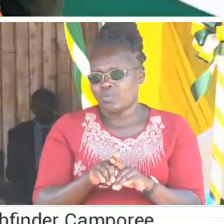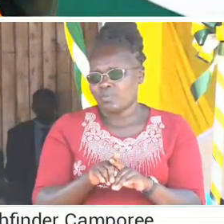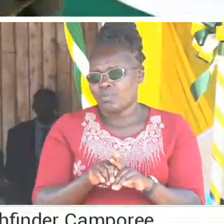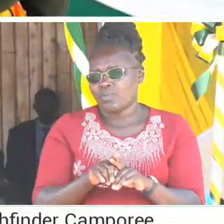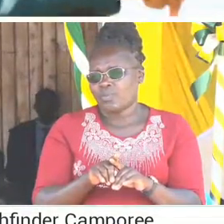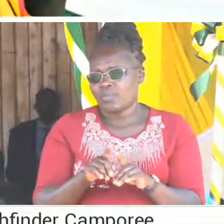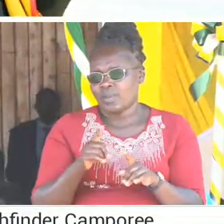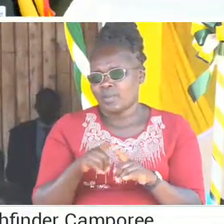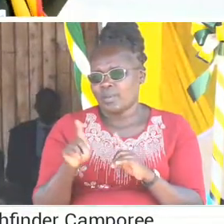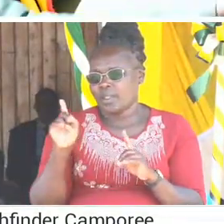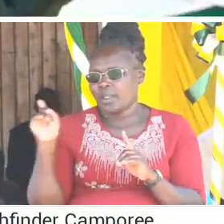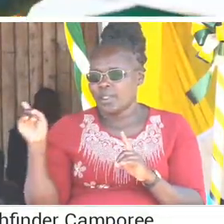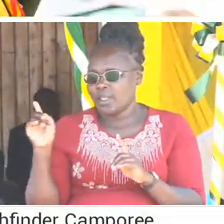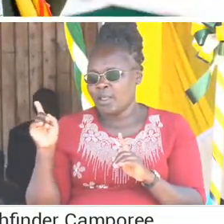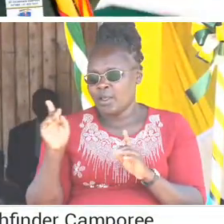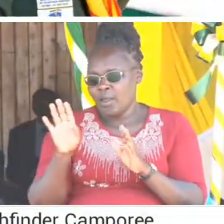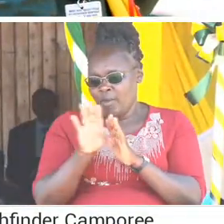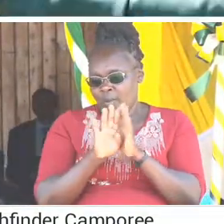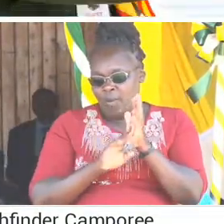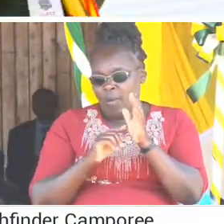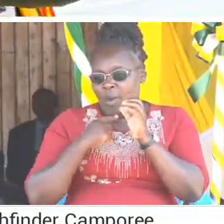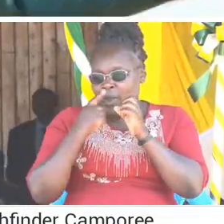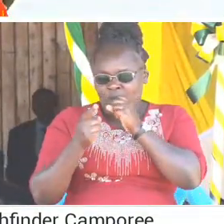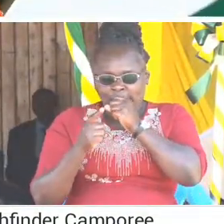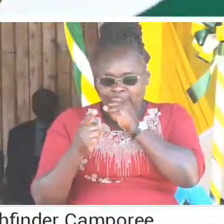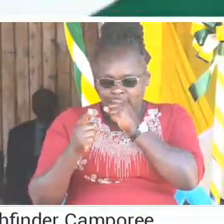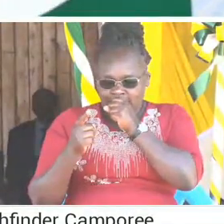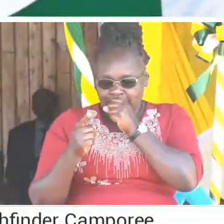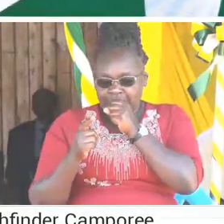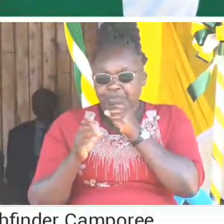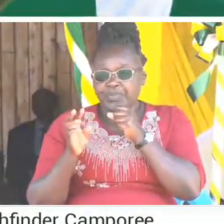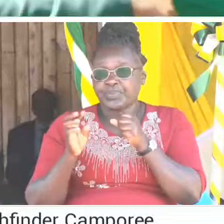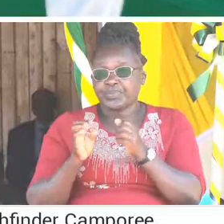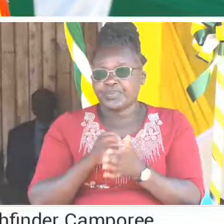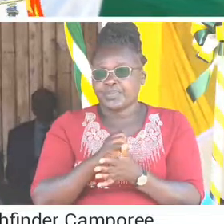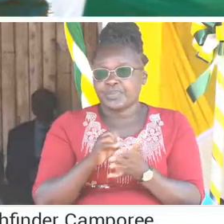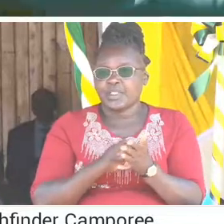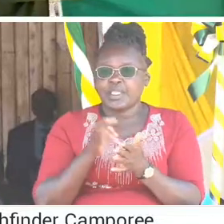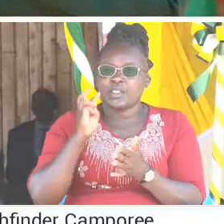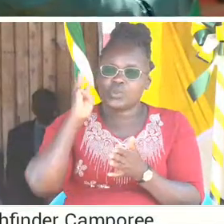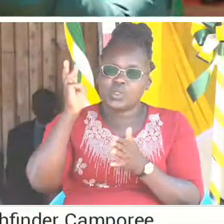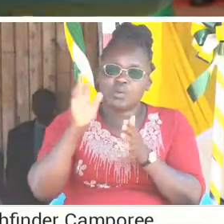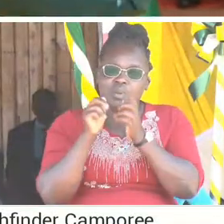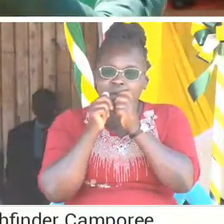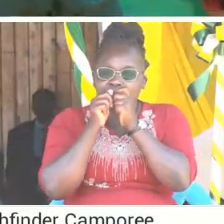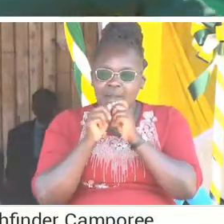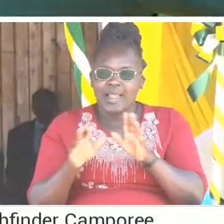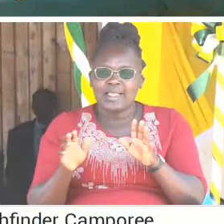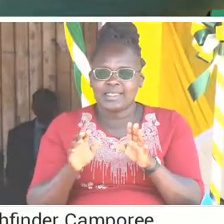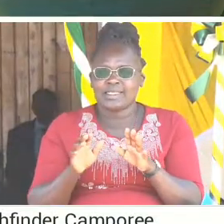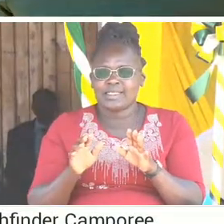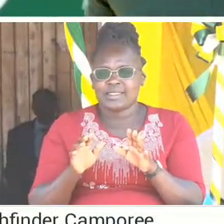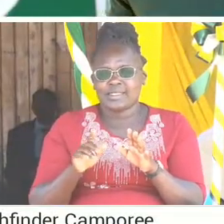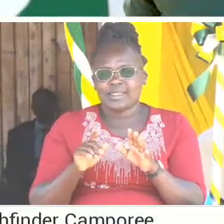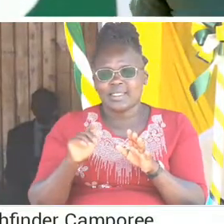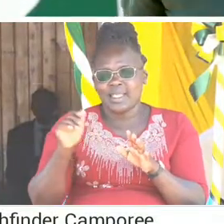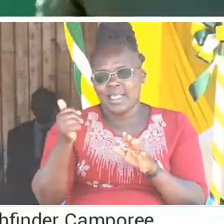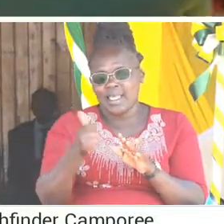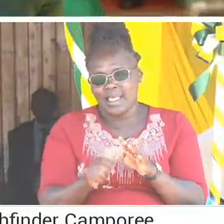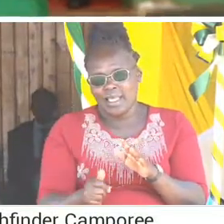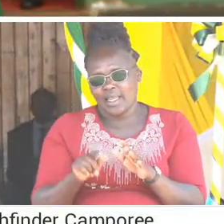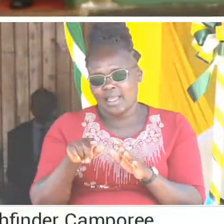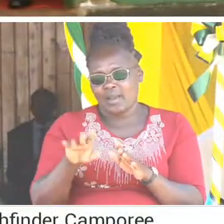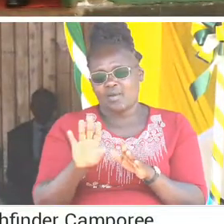lako la kukandia. Yani maana yake, sosi yako inayokupatia chakula, mali unapata kipato, pata